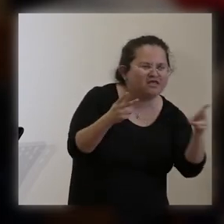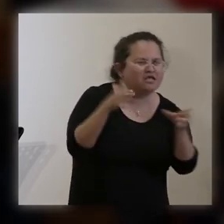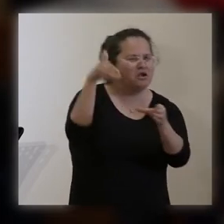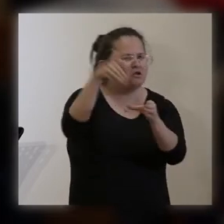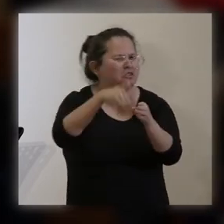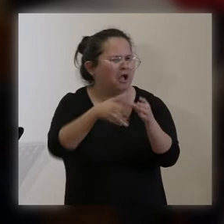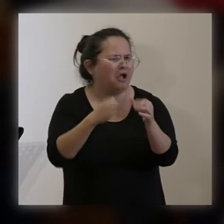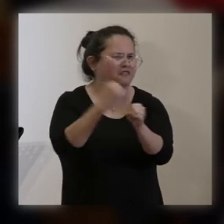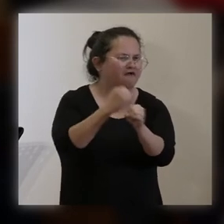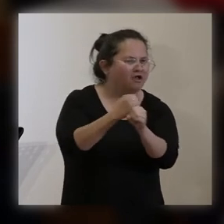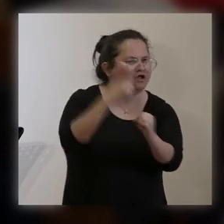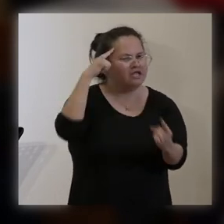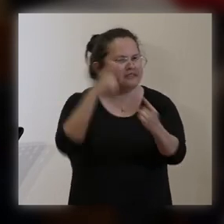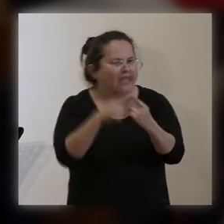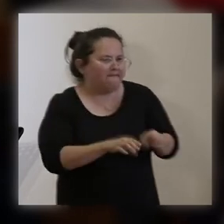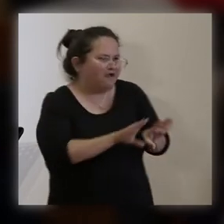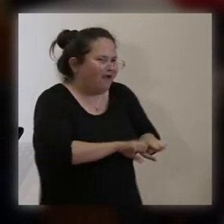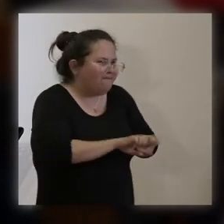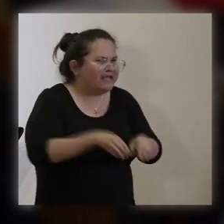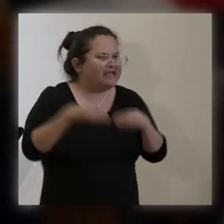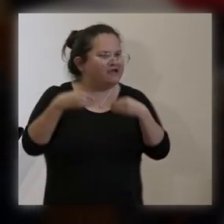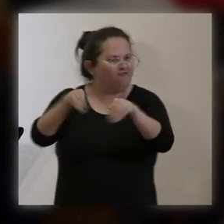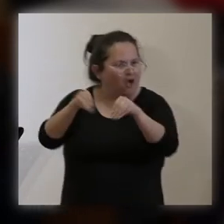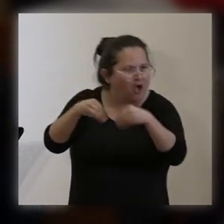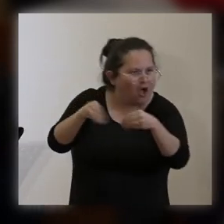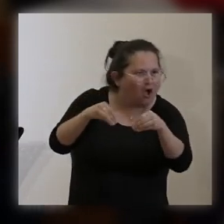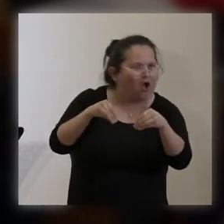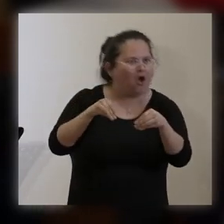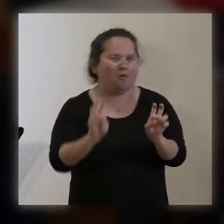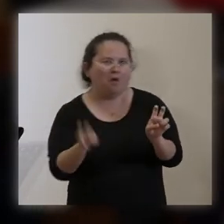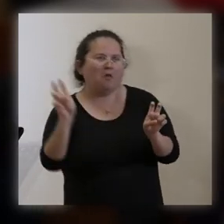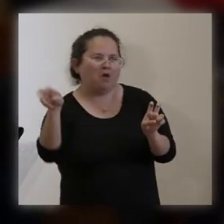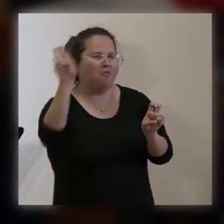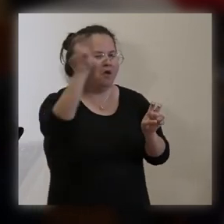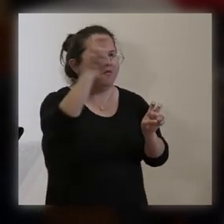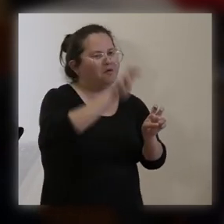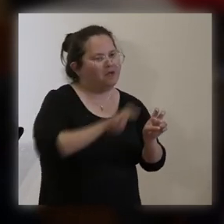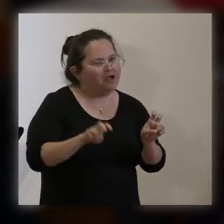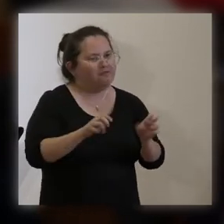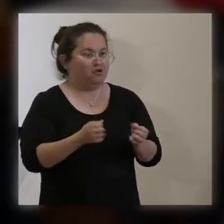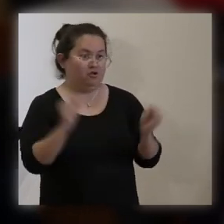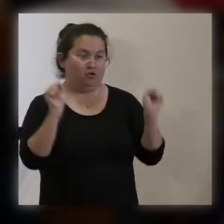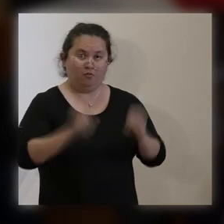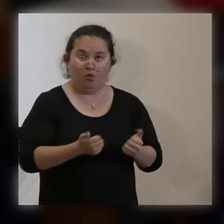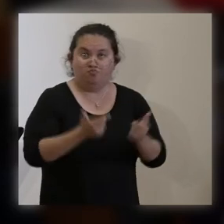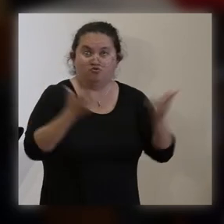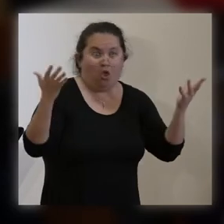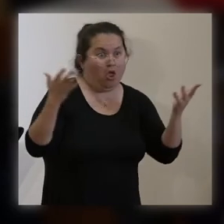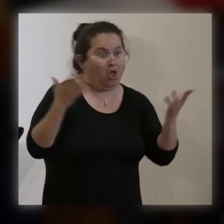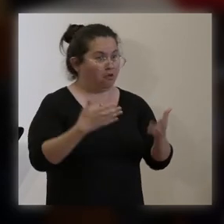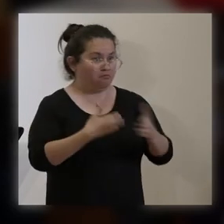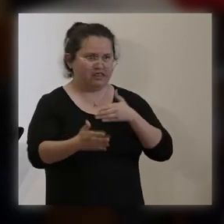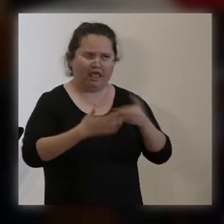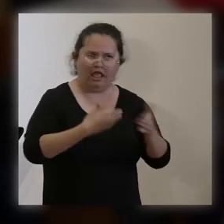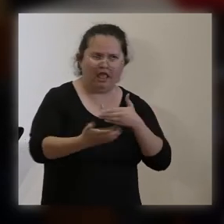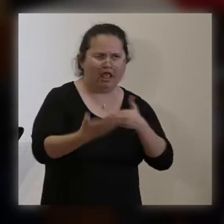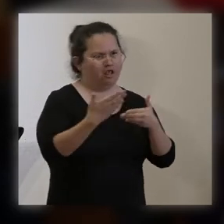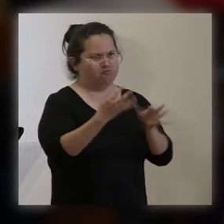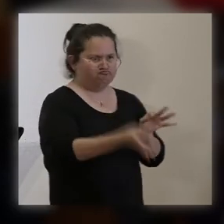colportage de leurs marchandises. Leurs esclaves pouvaient exercer plusieurs fonctions, notamment dans les domaines du service. Elles étaient domestiques,